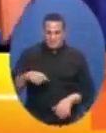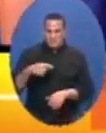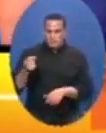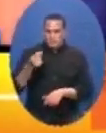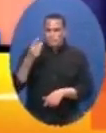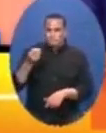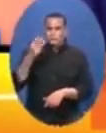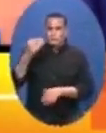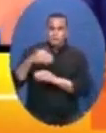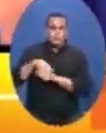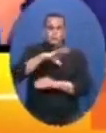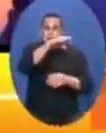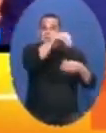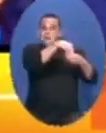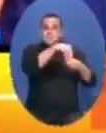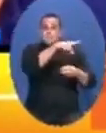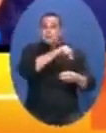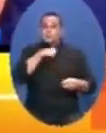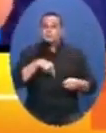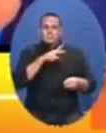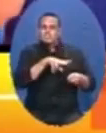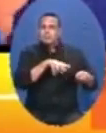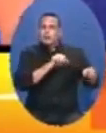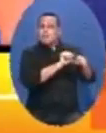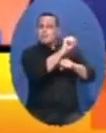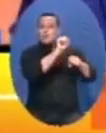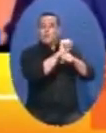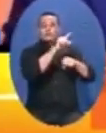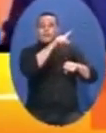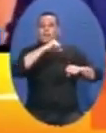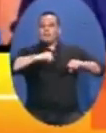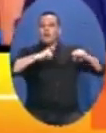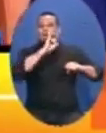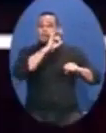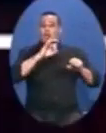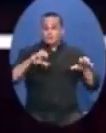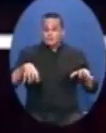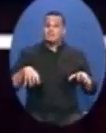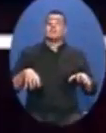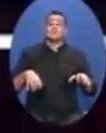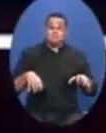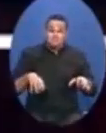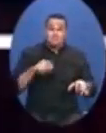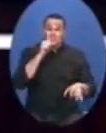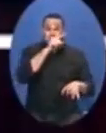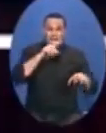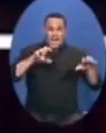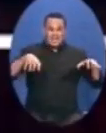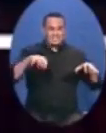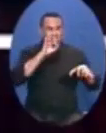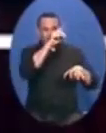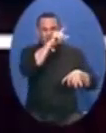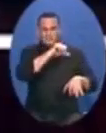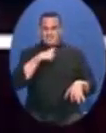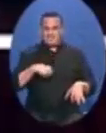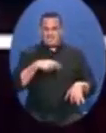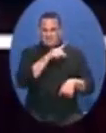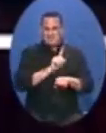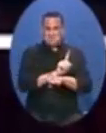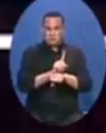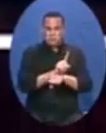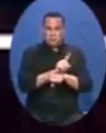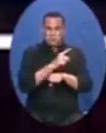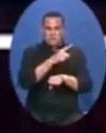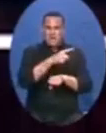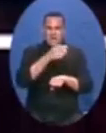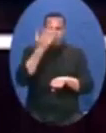האחרונים זה שמתחילה ביקורת פנימית בתוך סין על ההתנהלות של הנשיא. וזה והנשיא שי הוא הרי בתקופתו